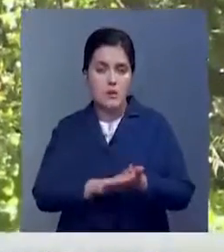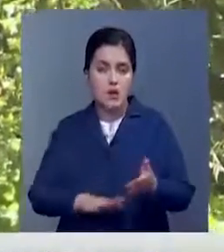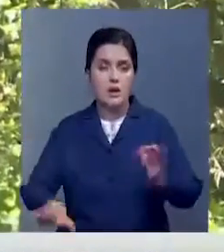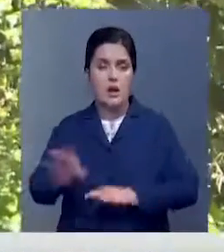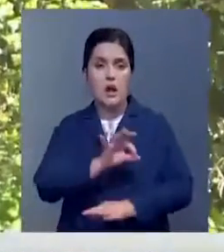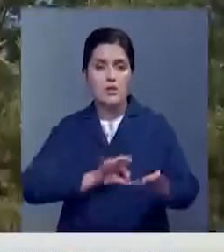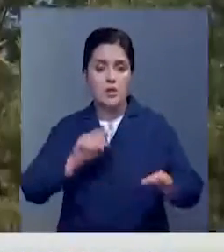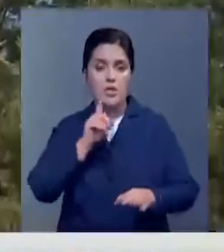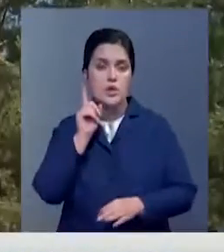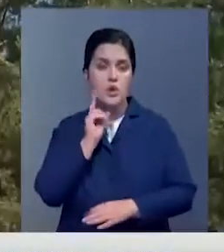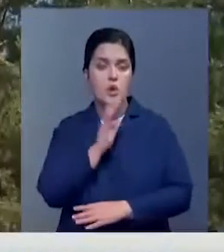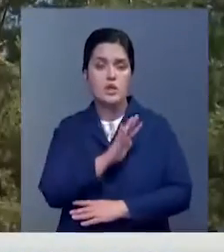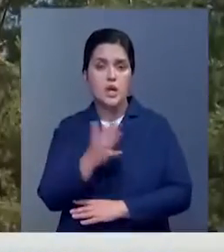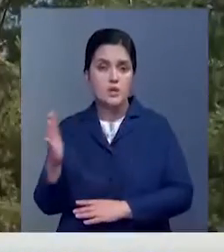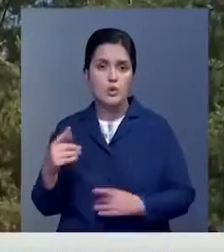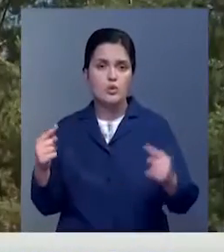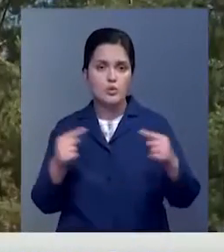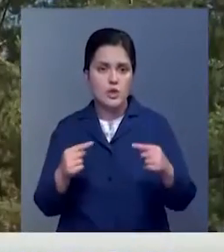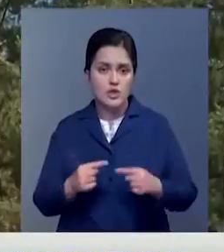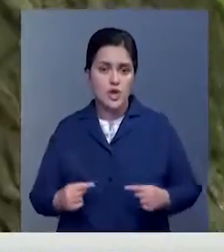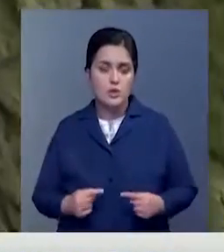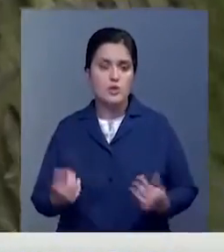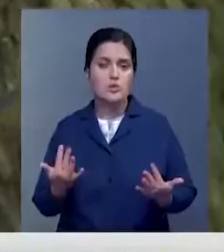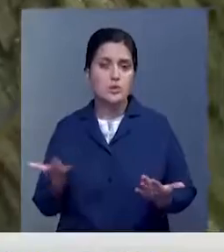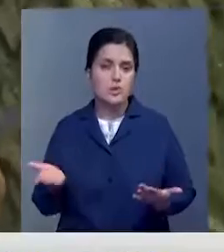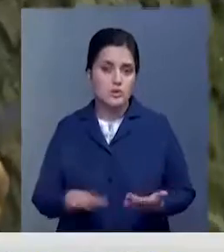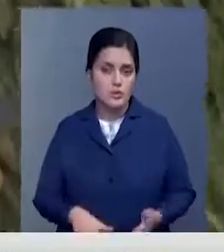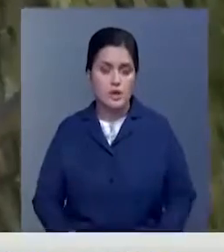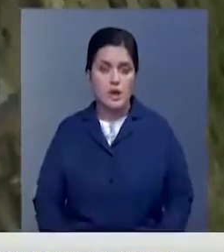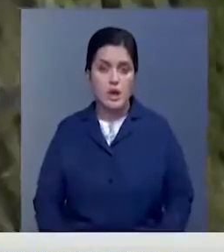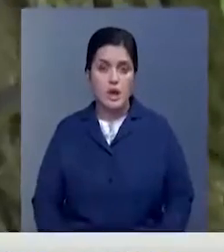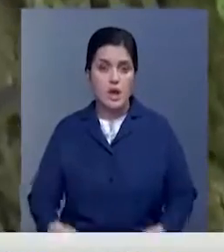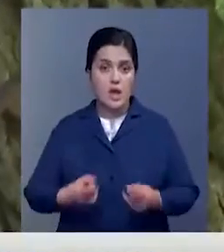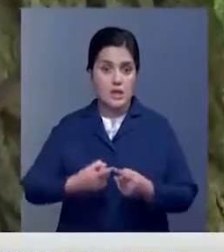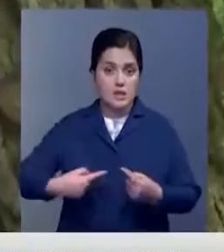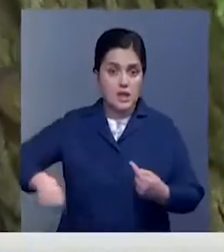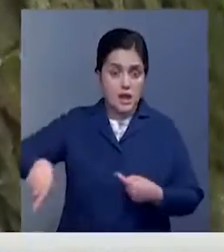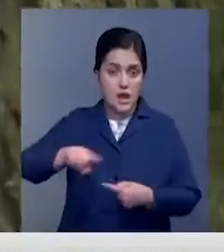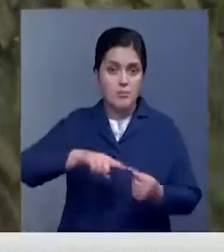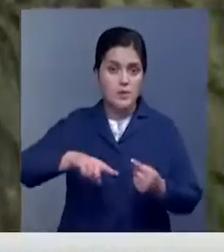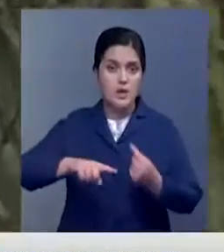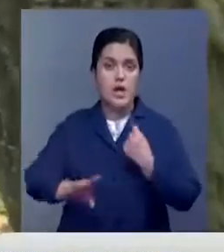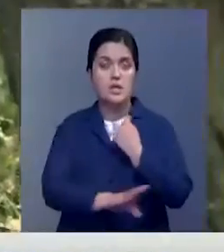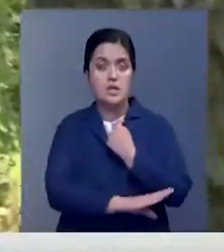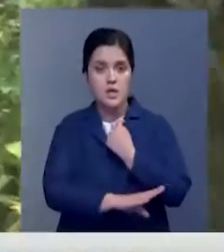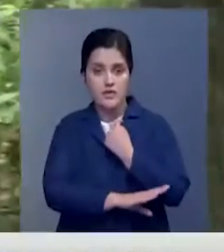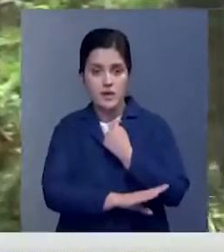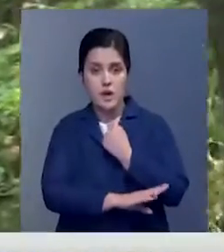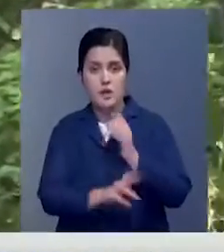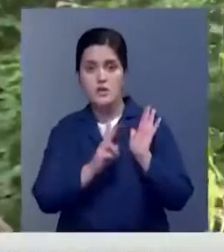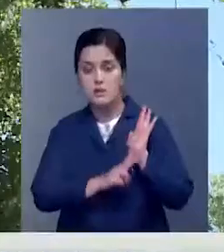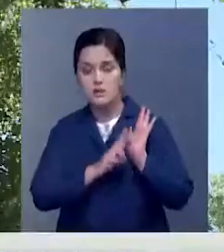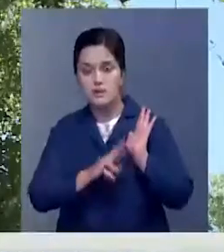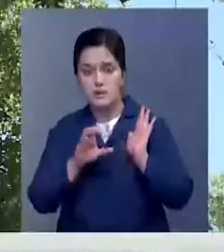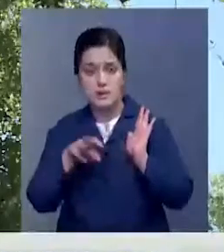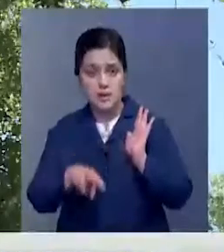зеленых насаждений, уточняют их количественные объемы. Вот диаметр этого дерева 70